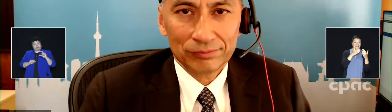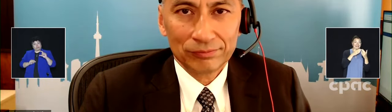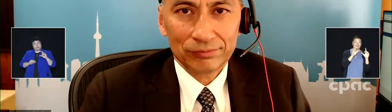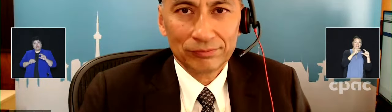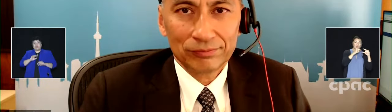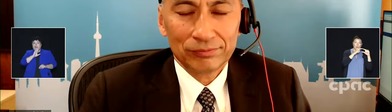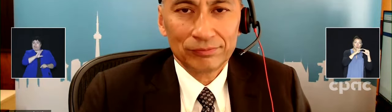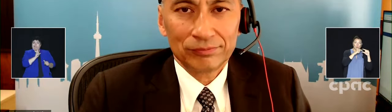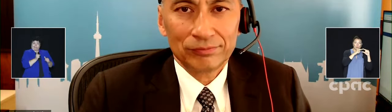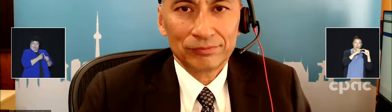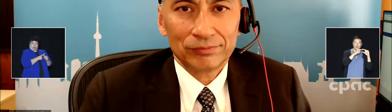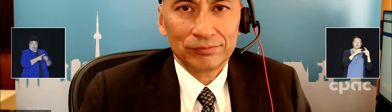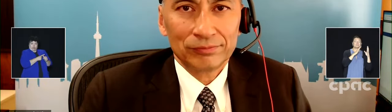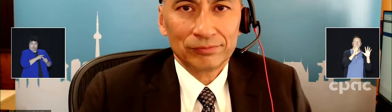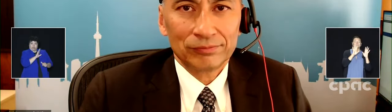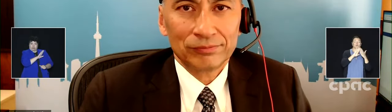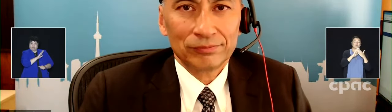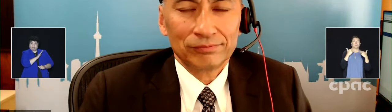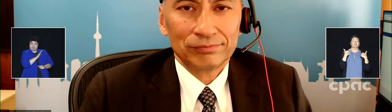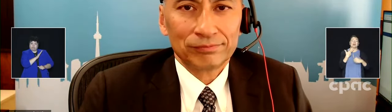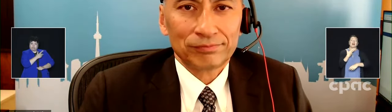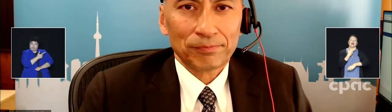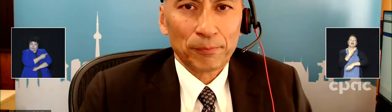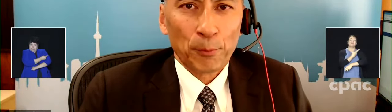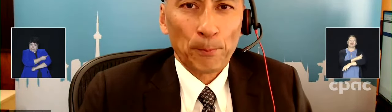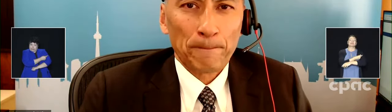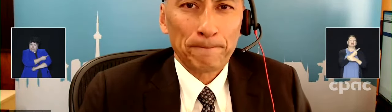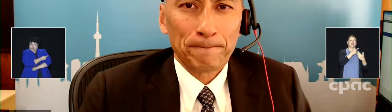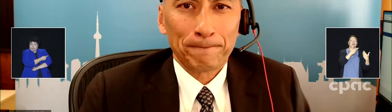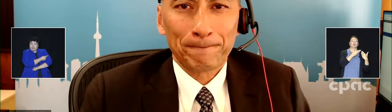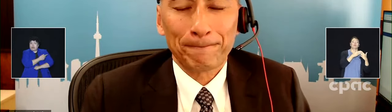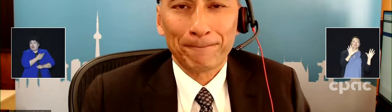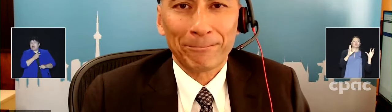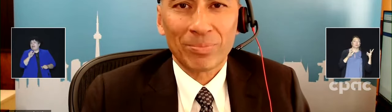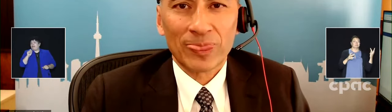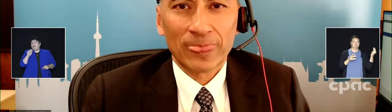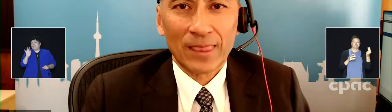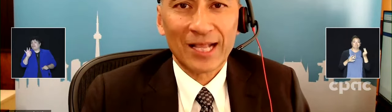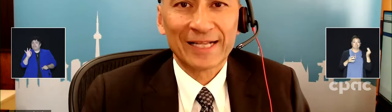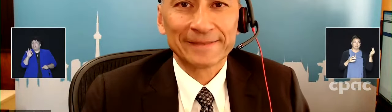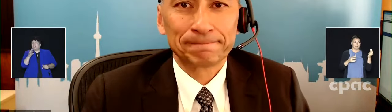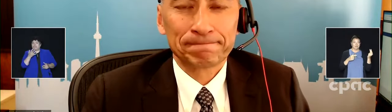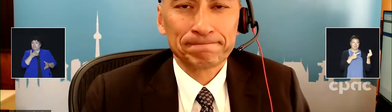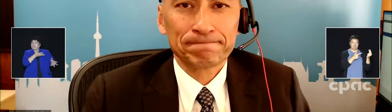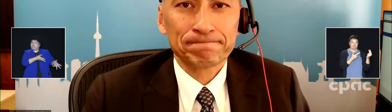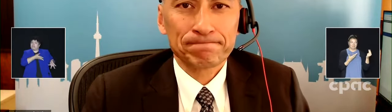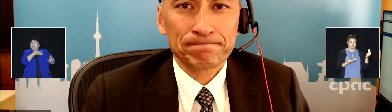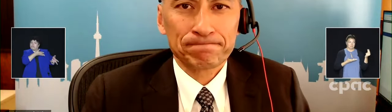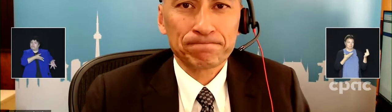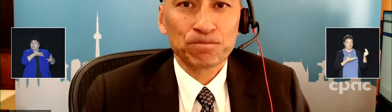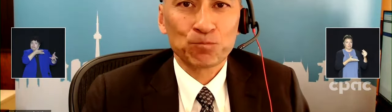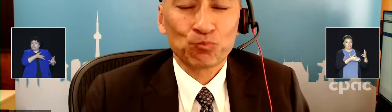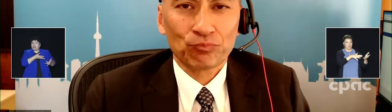qu'on n'arrive pas à les écouler et qu'est-ce qui va se passer avec ces doses-là? Est-ce que vous craignez qu'on doit jeter